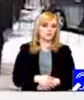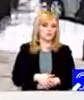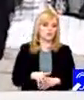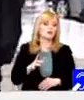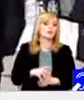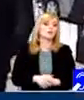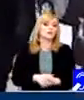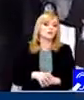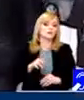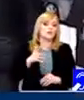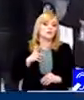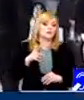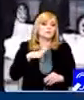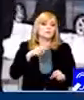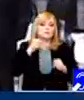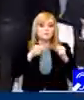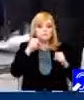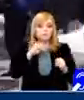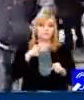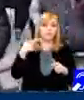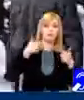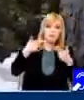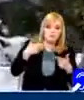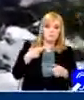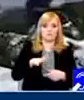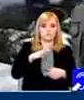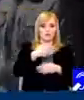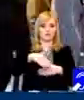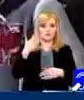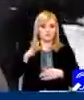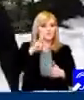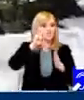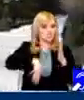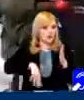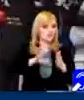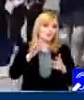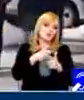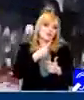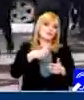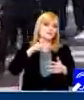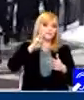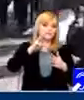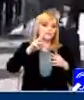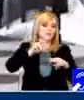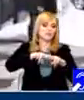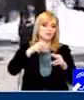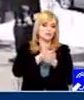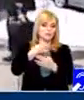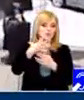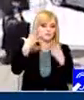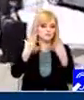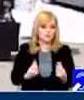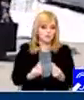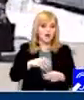premeditată, onoarea demnității sau vătămarea corporală a cadrelor medicale va fi sancționată cu amende sau până la 15 zile de închisoare.